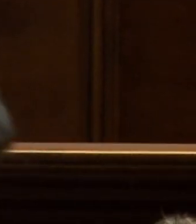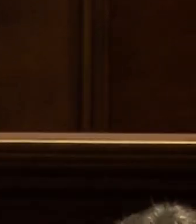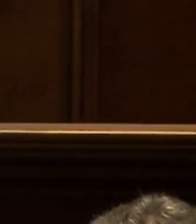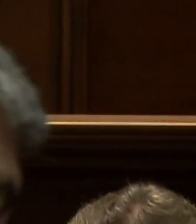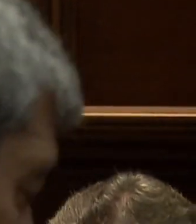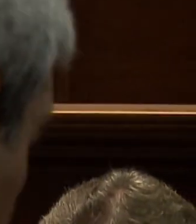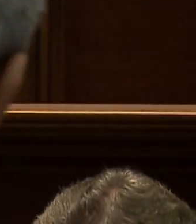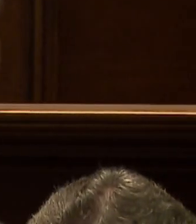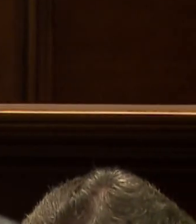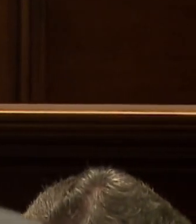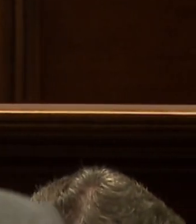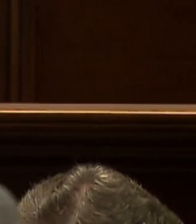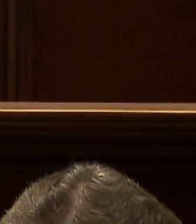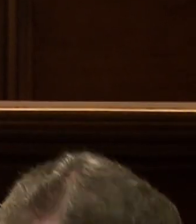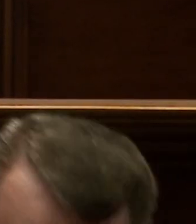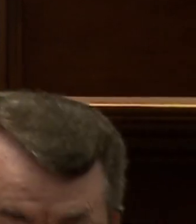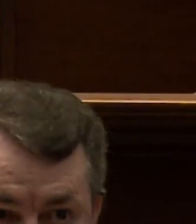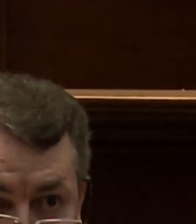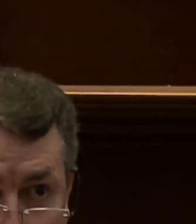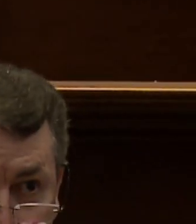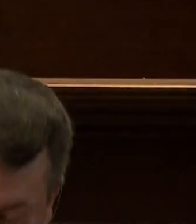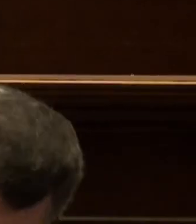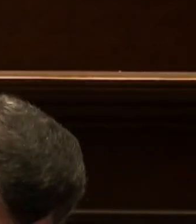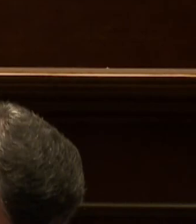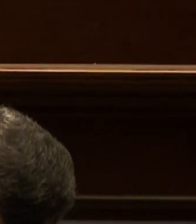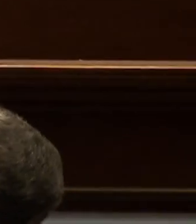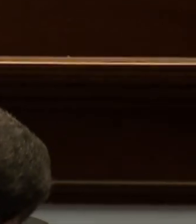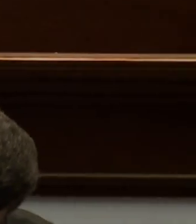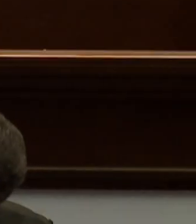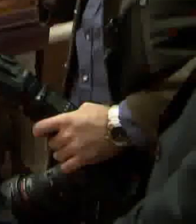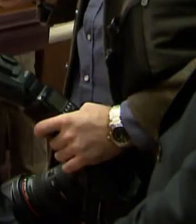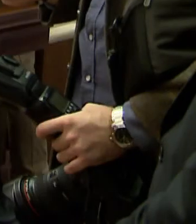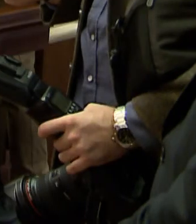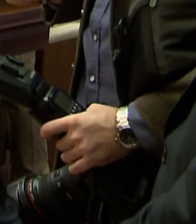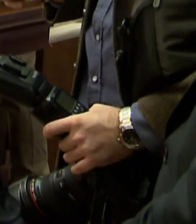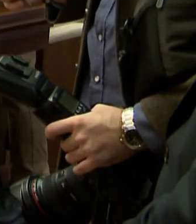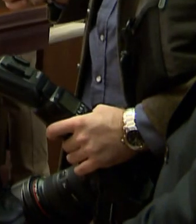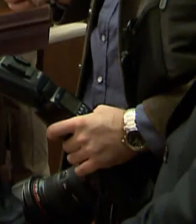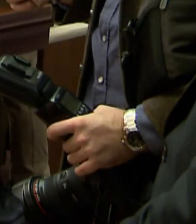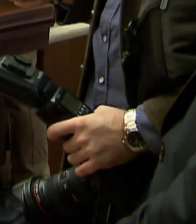2018 11 11 11